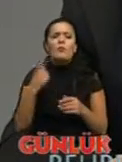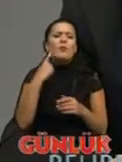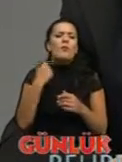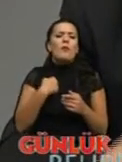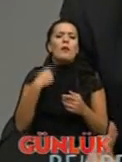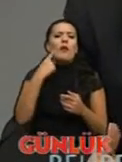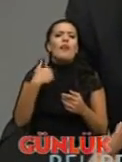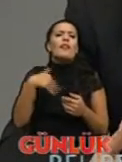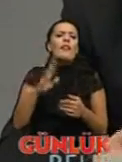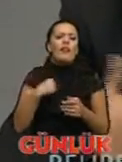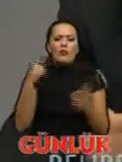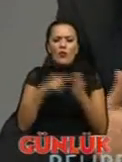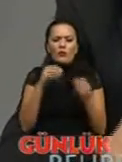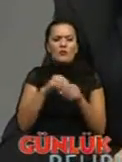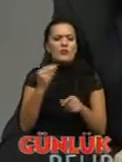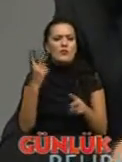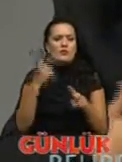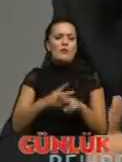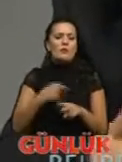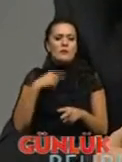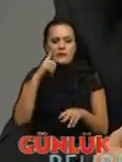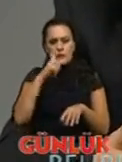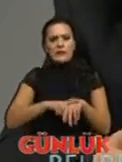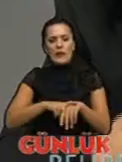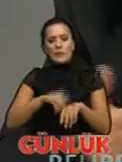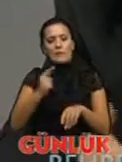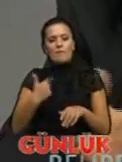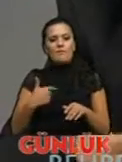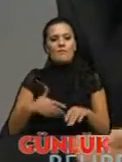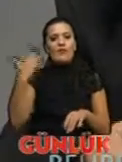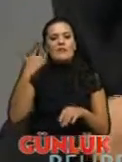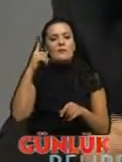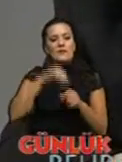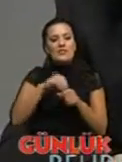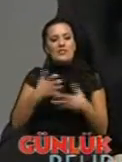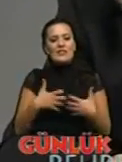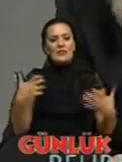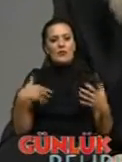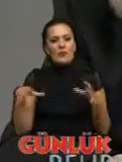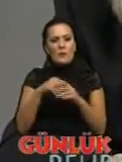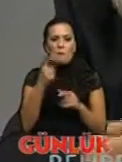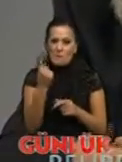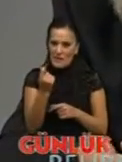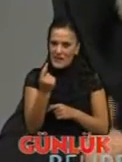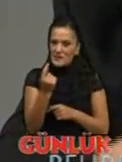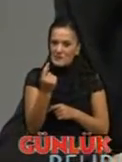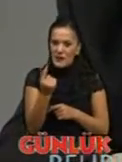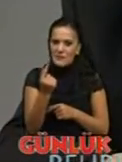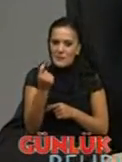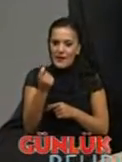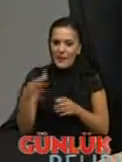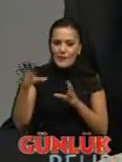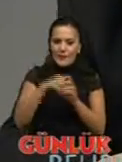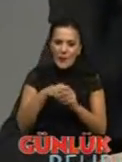göre değil noktasına çok çabuk geldim ama bir vazgeçmek için de cesaret toplayıp yani biraz da para toplayıp yani